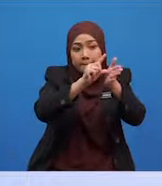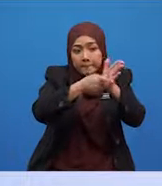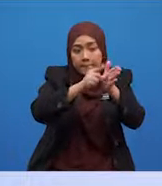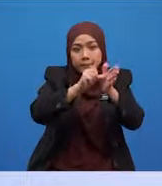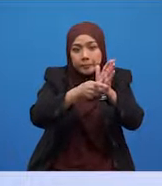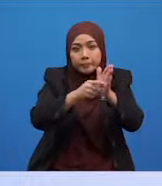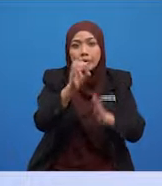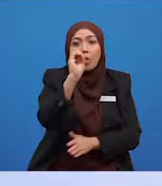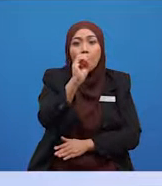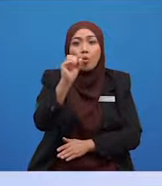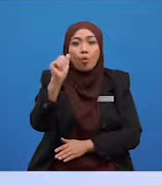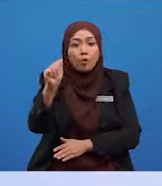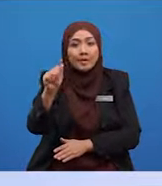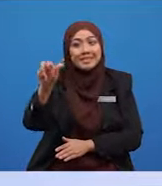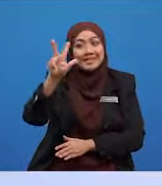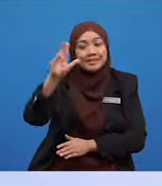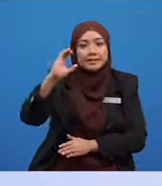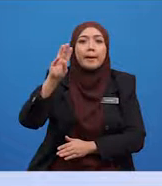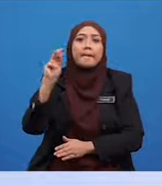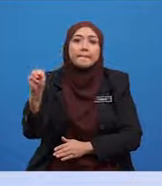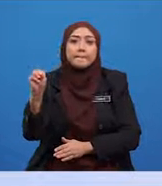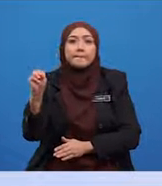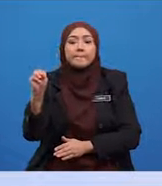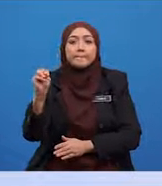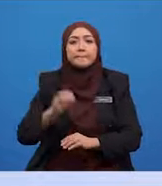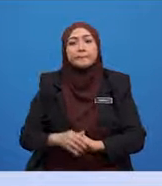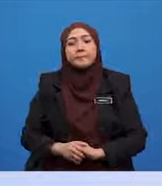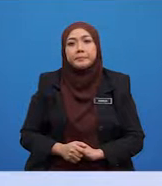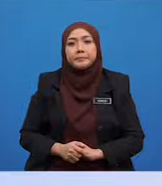OA 3 cm.